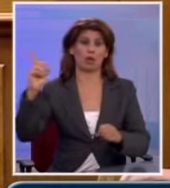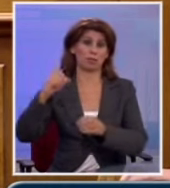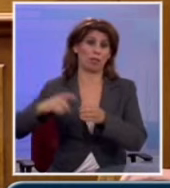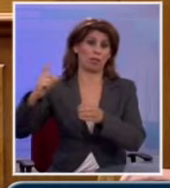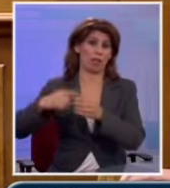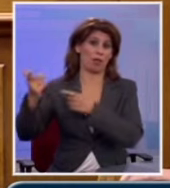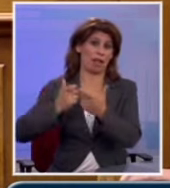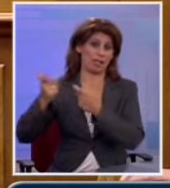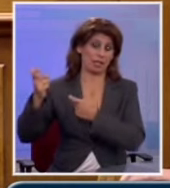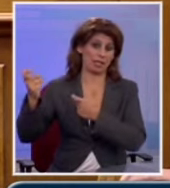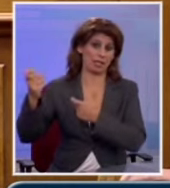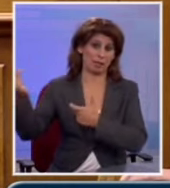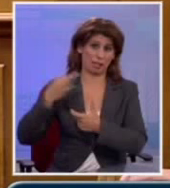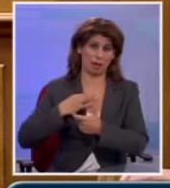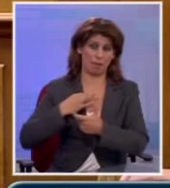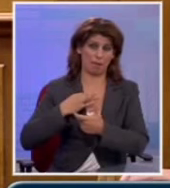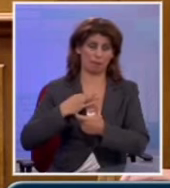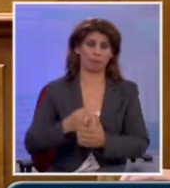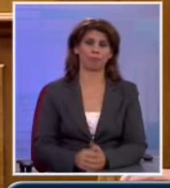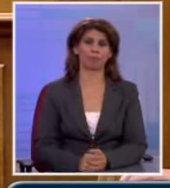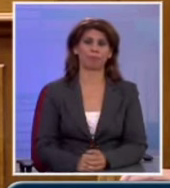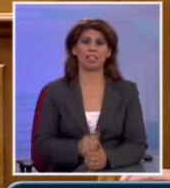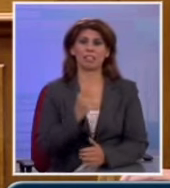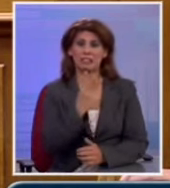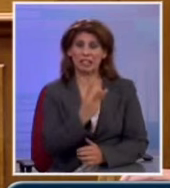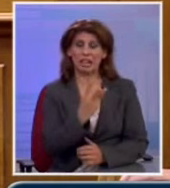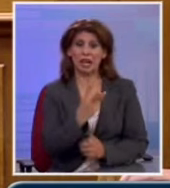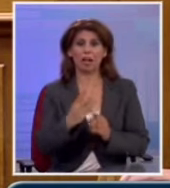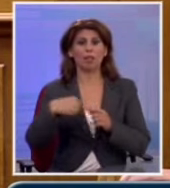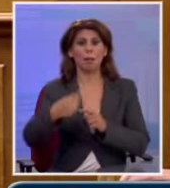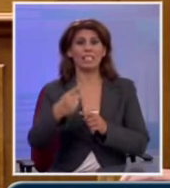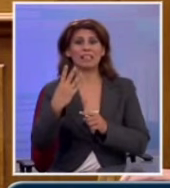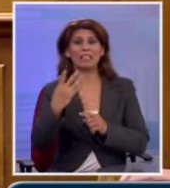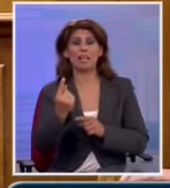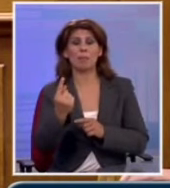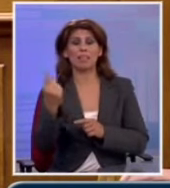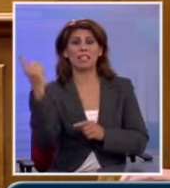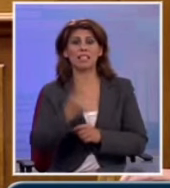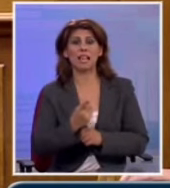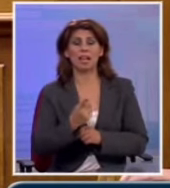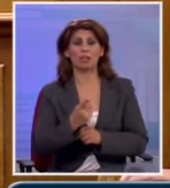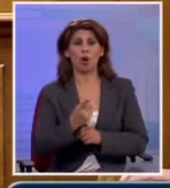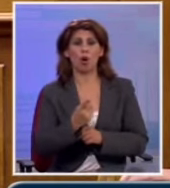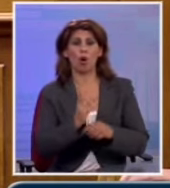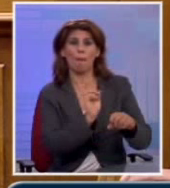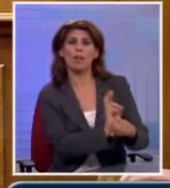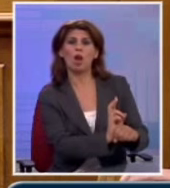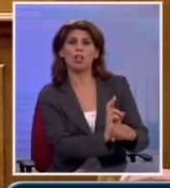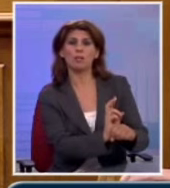οι δανειστές, στο 3 και στο 4,5%. Δεν έχει όμως νόημα